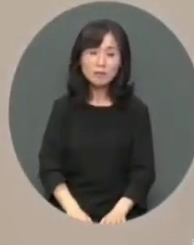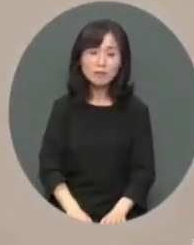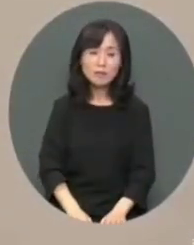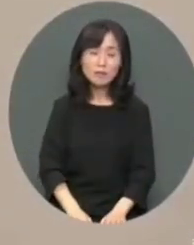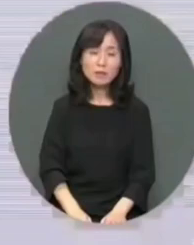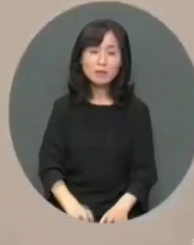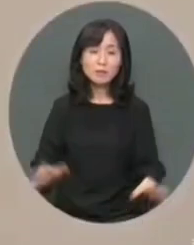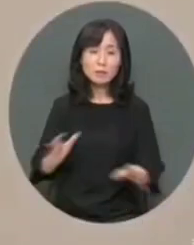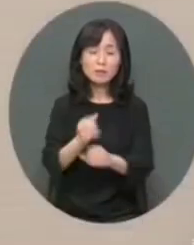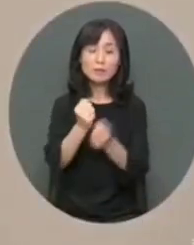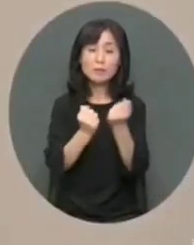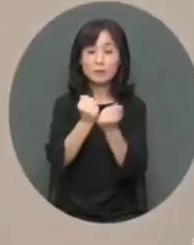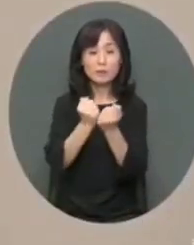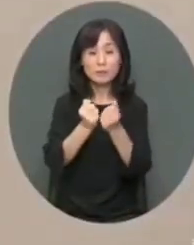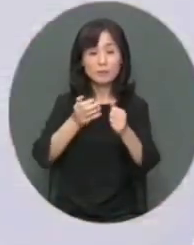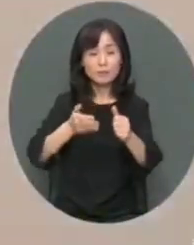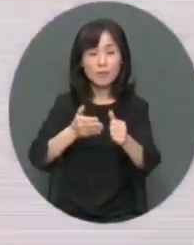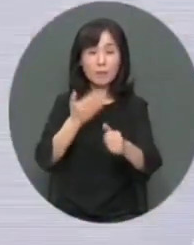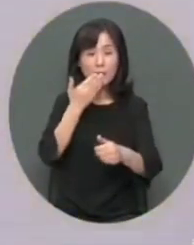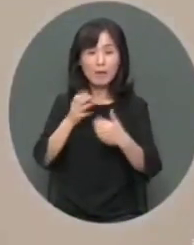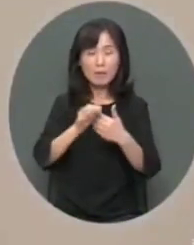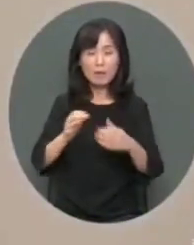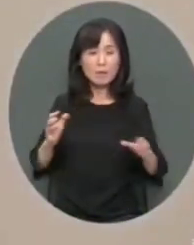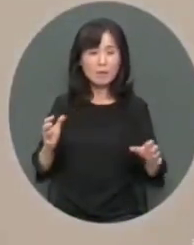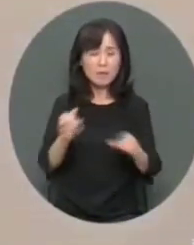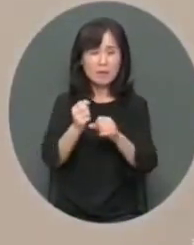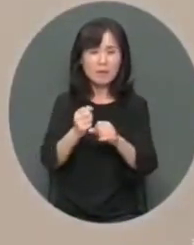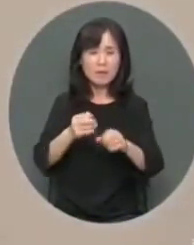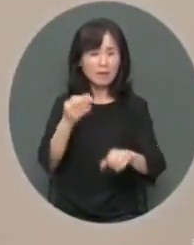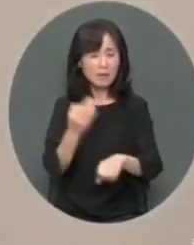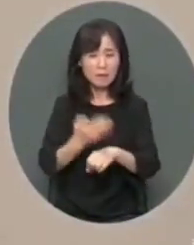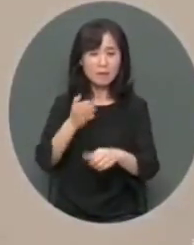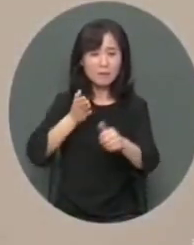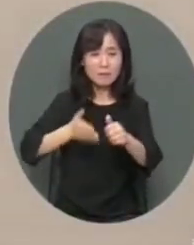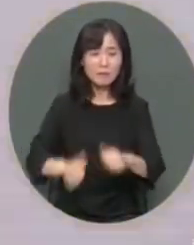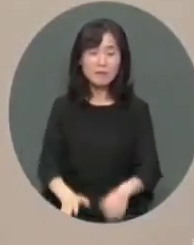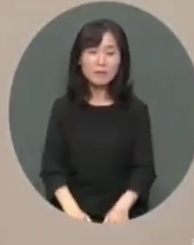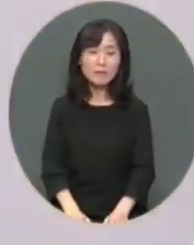좀 요약해서 설명해 주시고 가급적 빨리 끝내 주셨으면 좋겠습니다.